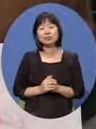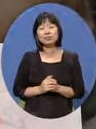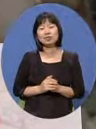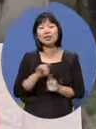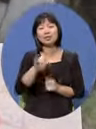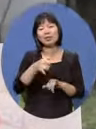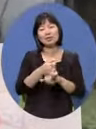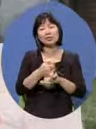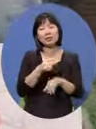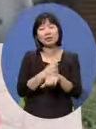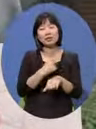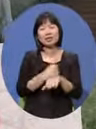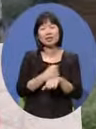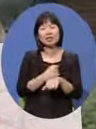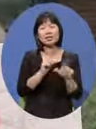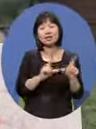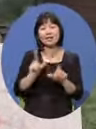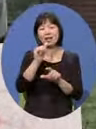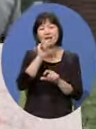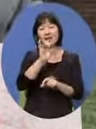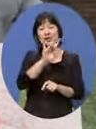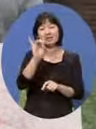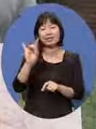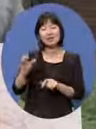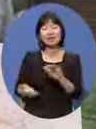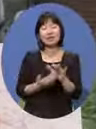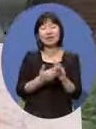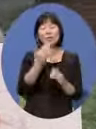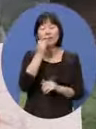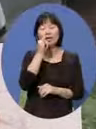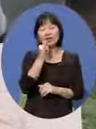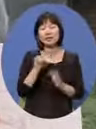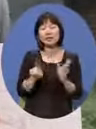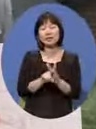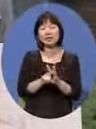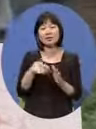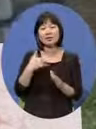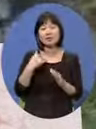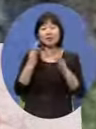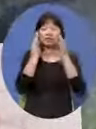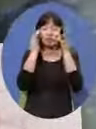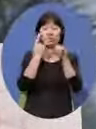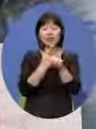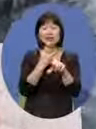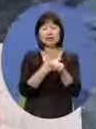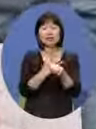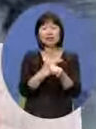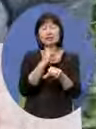너와 약속한 것들은 살아가면서 하나씩 이루어질 수 있게 내가 노력할게.